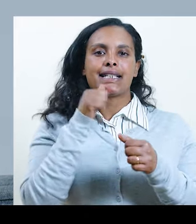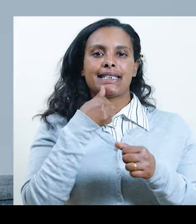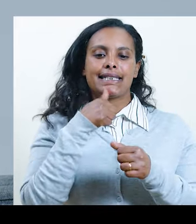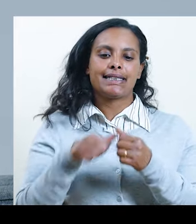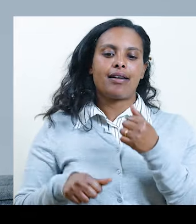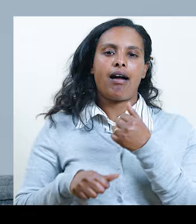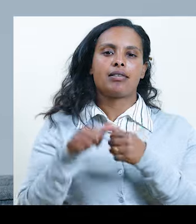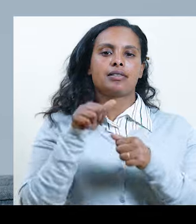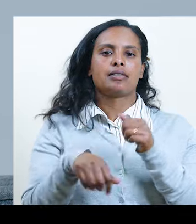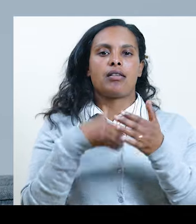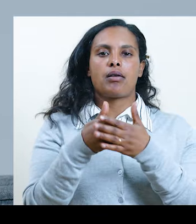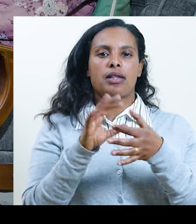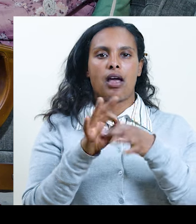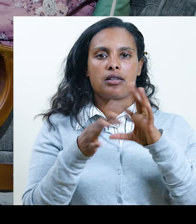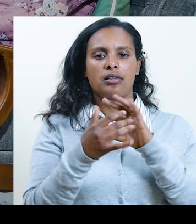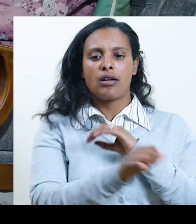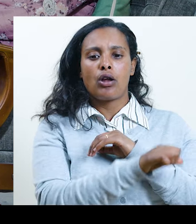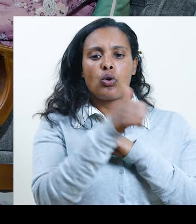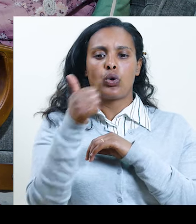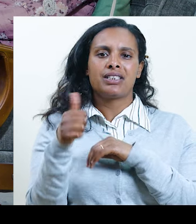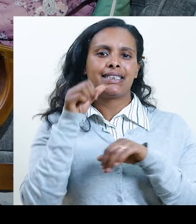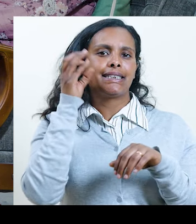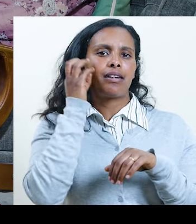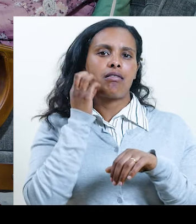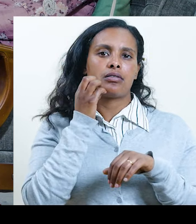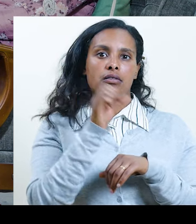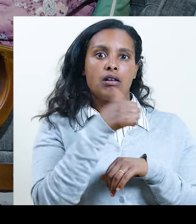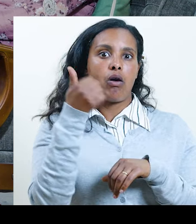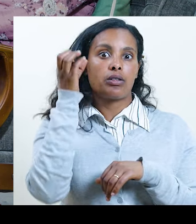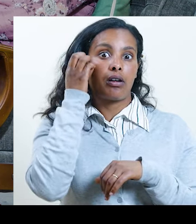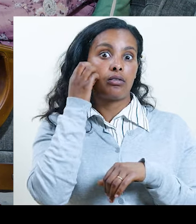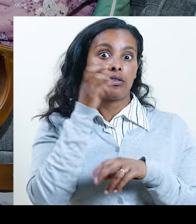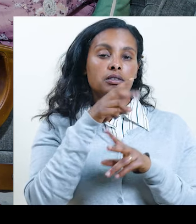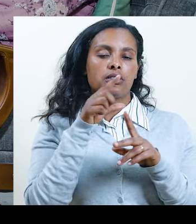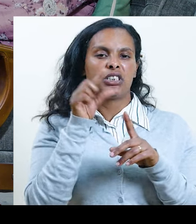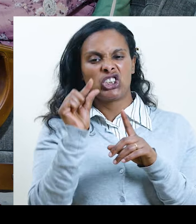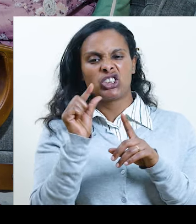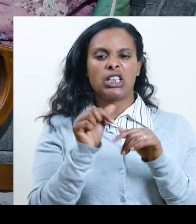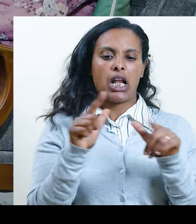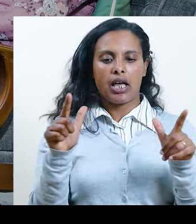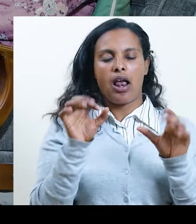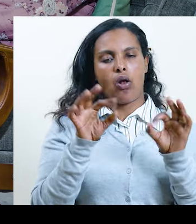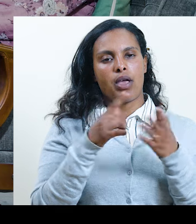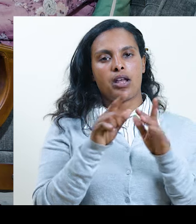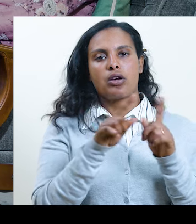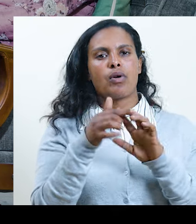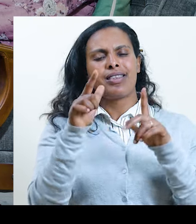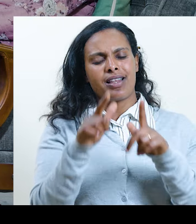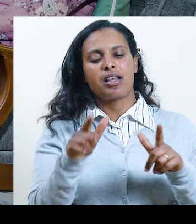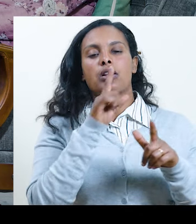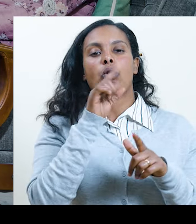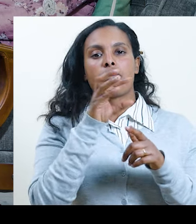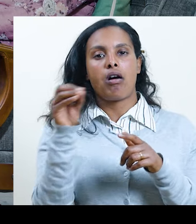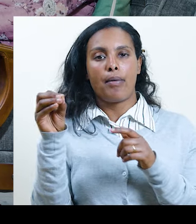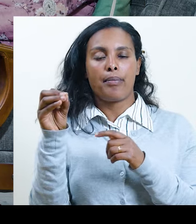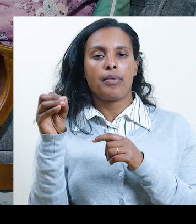ጥቃት ጋር በተያያዘ እንደሌላው ጥቃት ያው እንደሌላው ጥቃት ልበል እንጂ ትንሽና ትልቅ የለውም። በእርግጥ ግን ይሄ ደግሞ በጣም ትልቅም